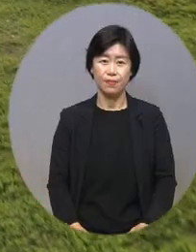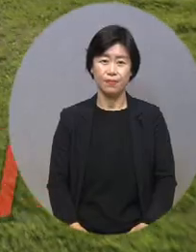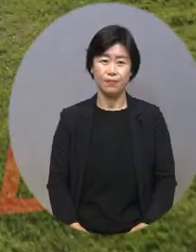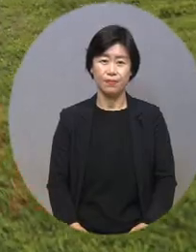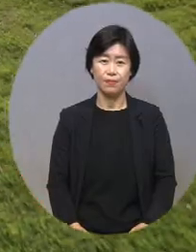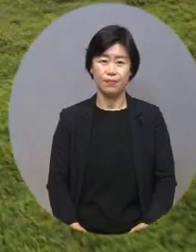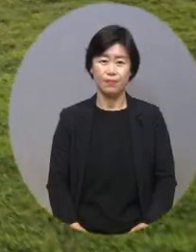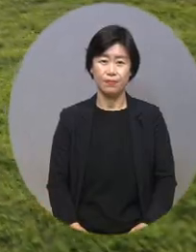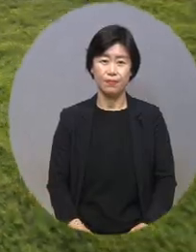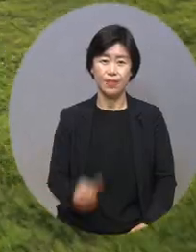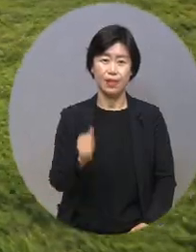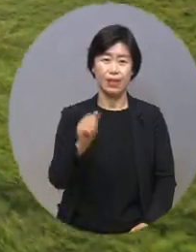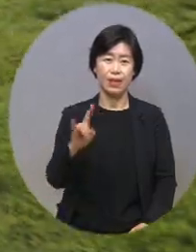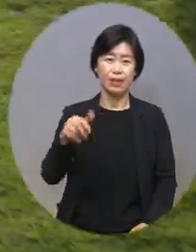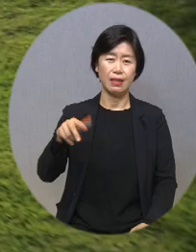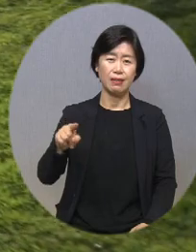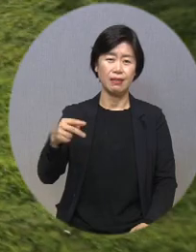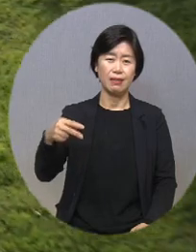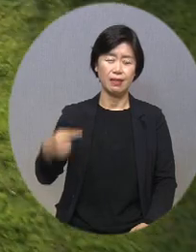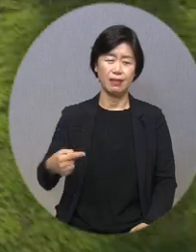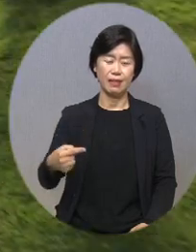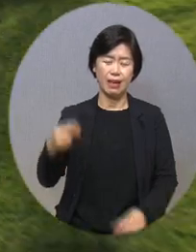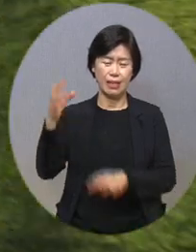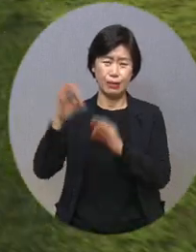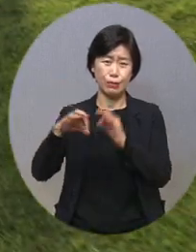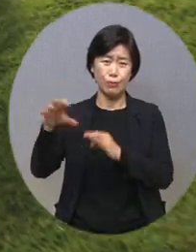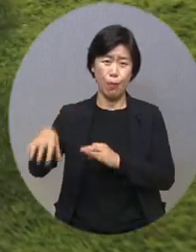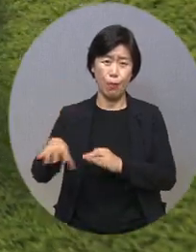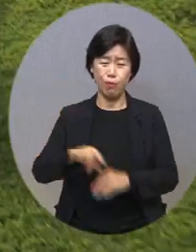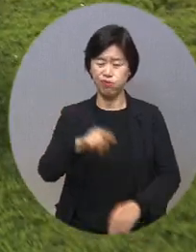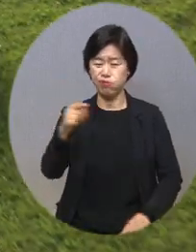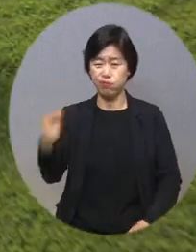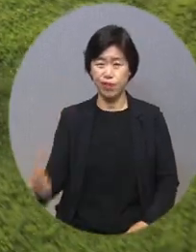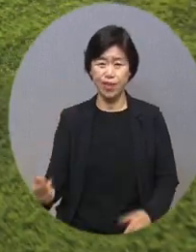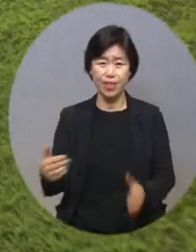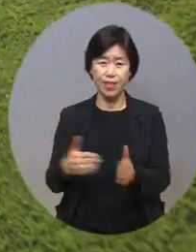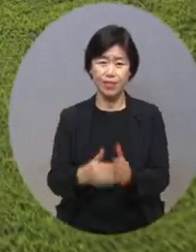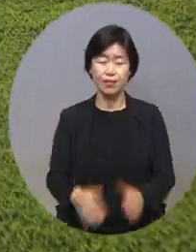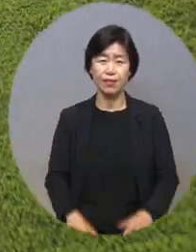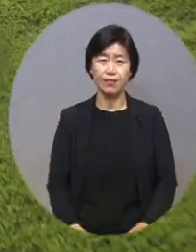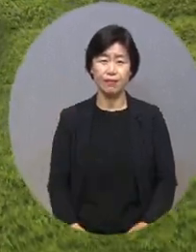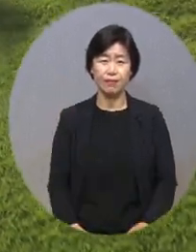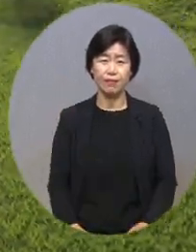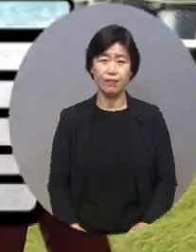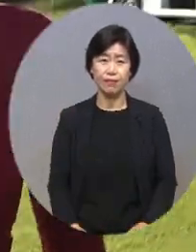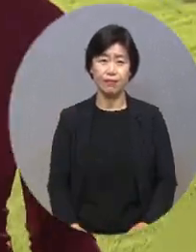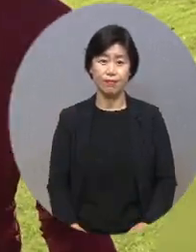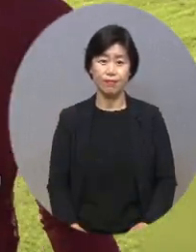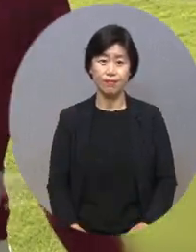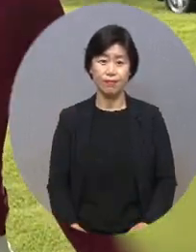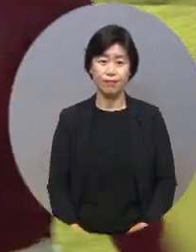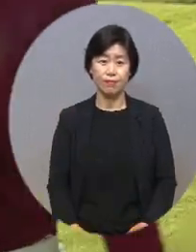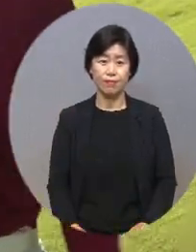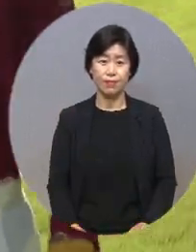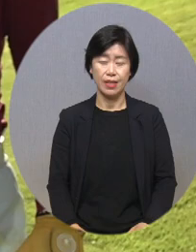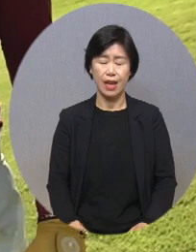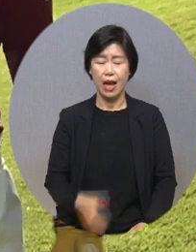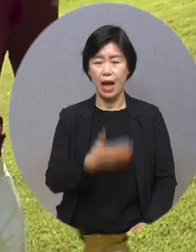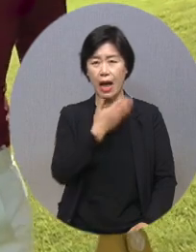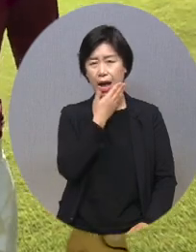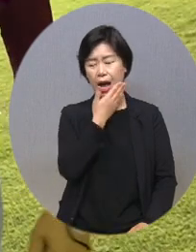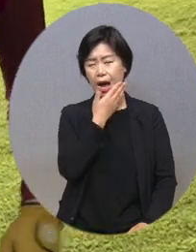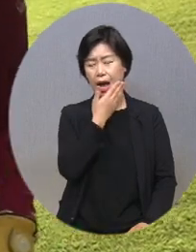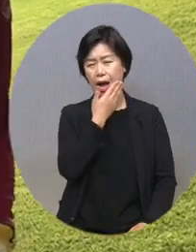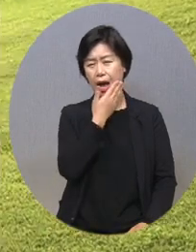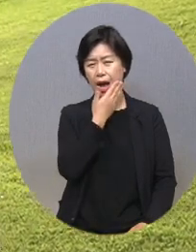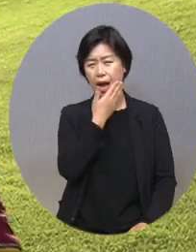아, 해저드. 오 마이 갓! 해줘주면 저기 빠진 데 가서 차는 거 아니야? 아니, 오빠가 내